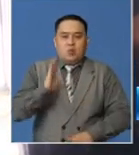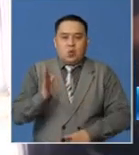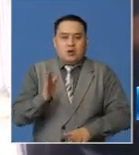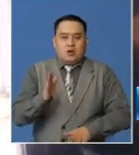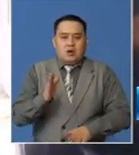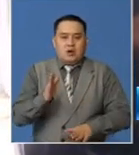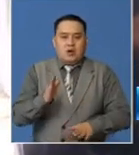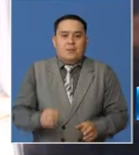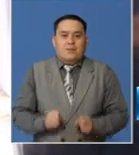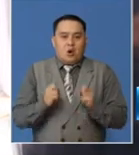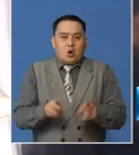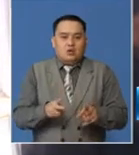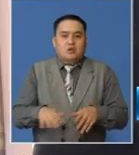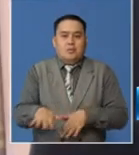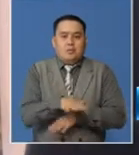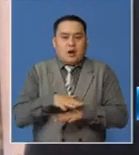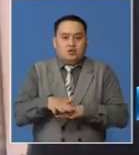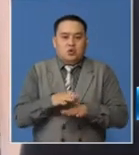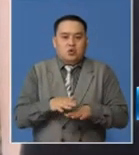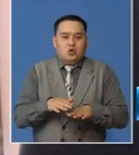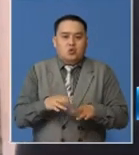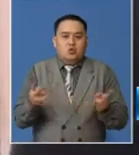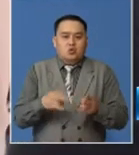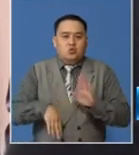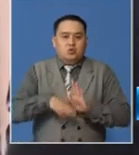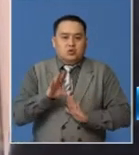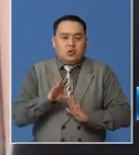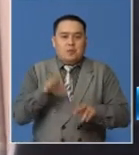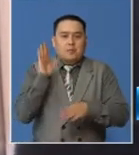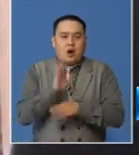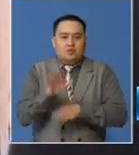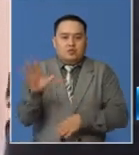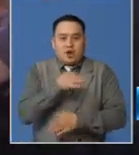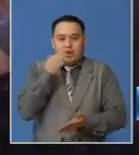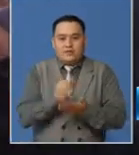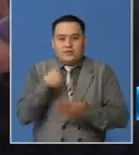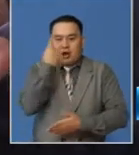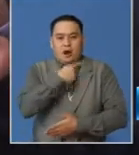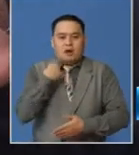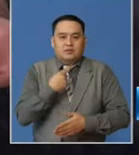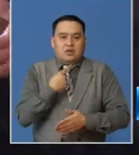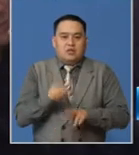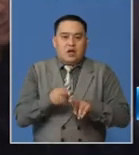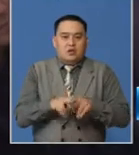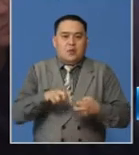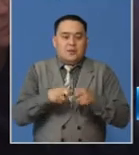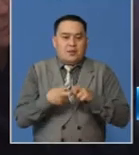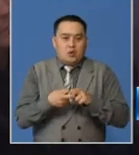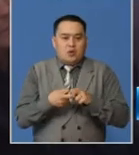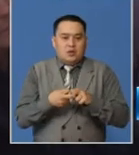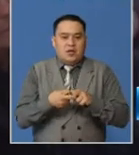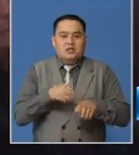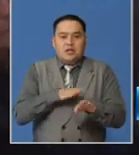вот криминогенная ситуация в массиве также желает оставлять лучшего, поручая всем ответственным лицам взяться за эту проблему. За